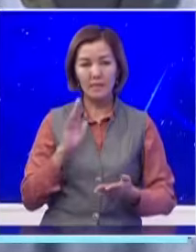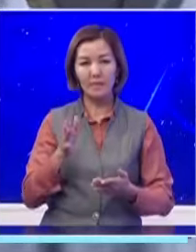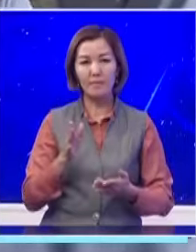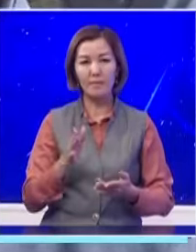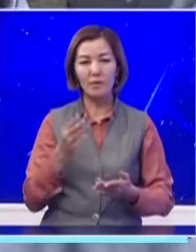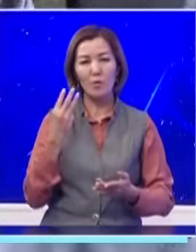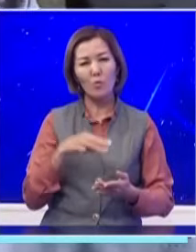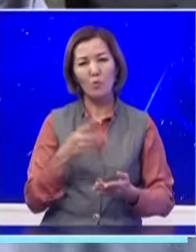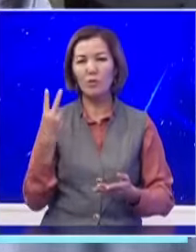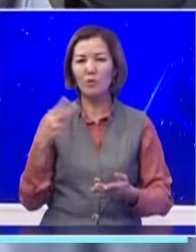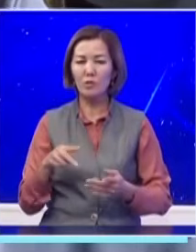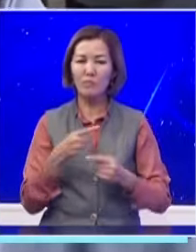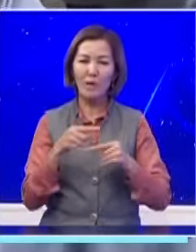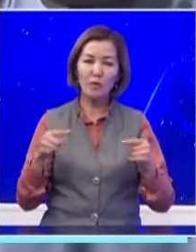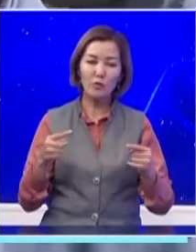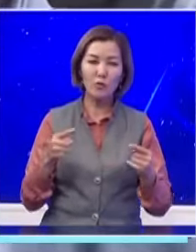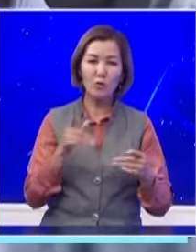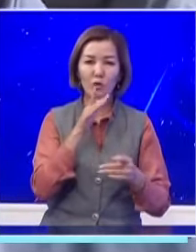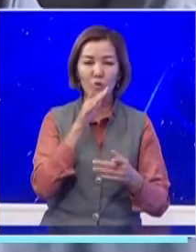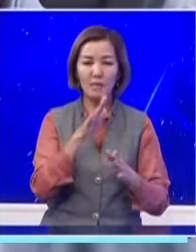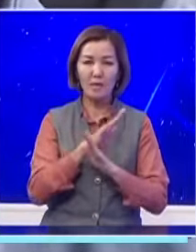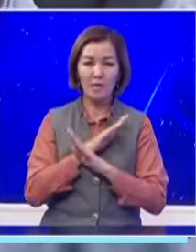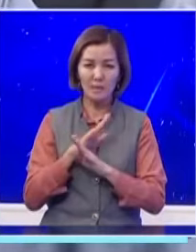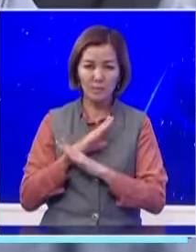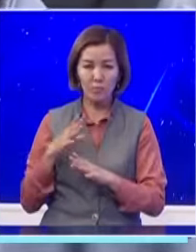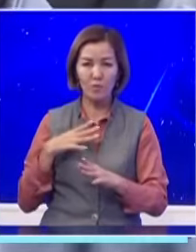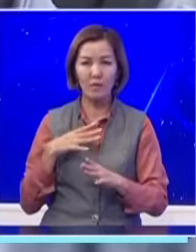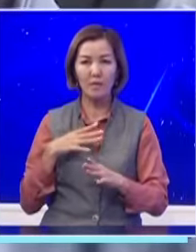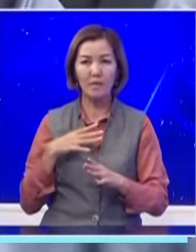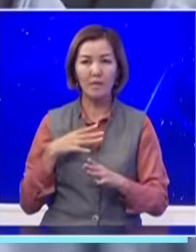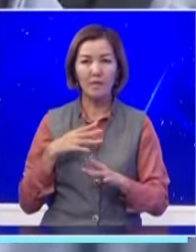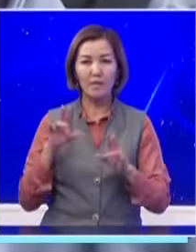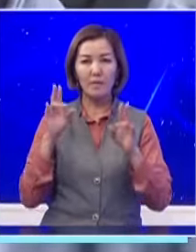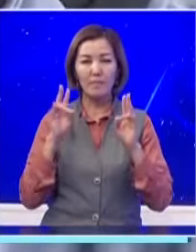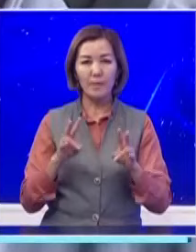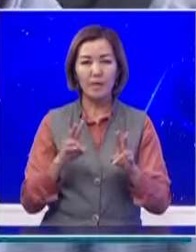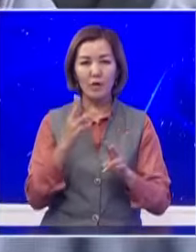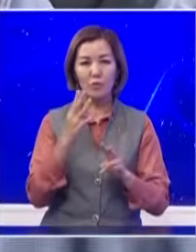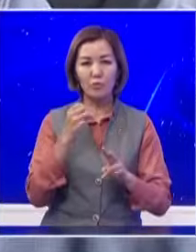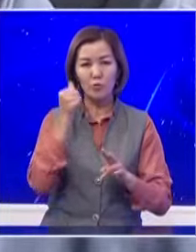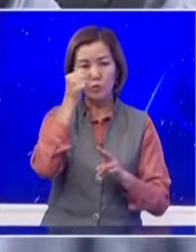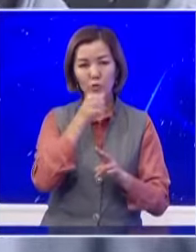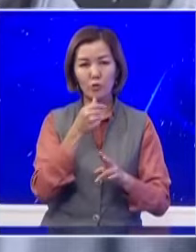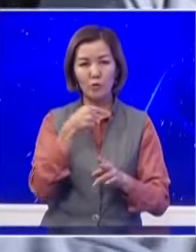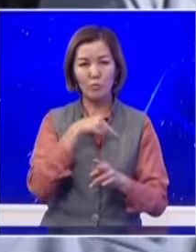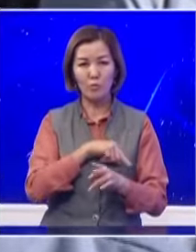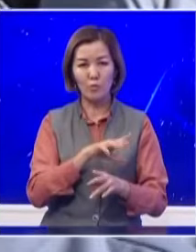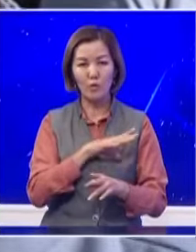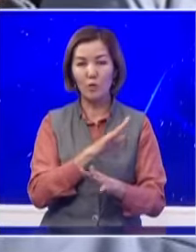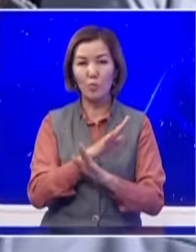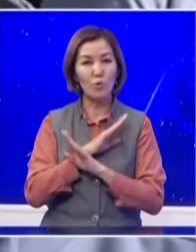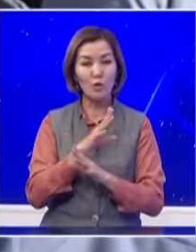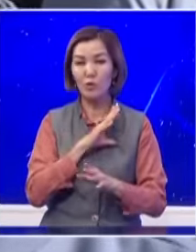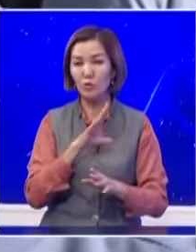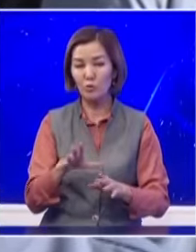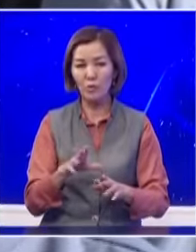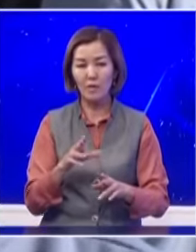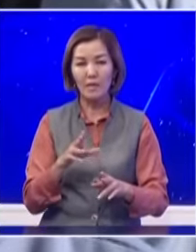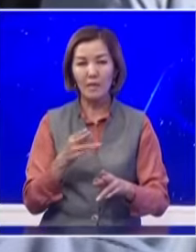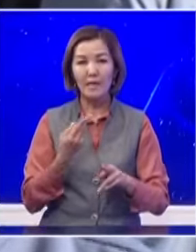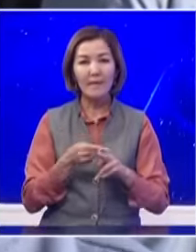30 жасында, біреу 20 жасында, біреу енді 40 жасында өлген шығар. Бірақ міне 300 жыл бойы олардың рухы өлген жоқ. Осы шайқастағы ең